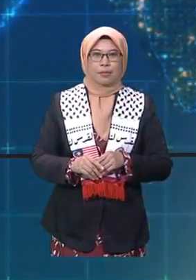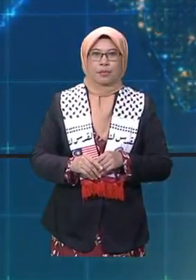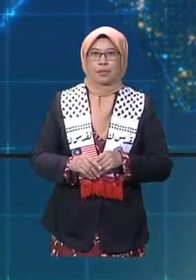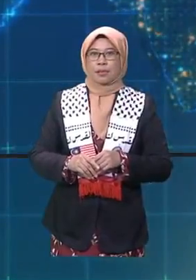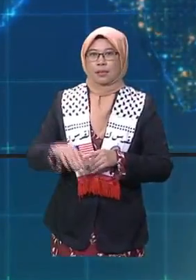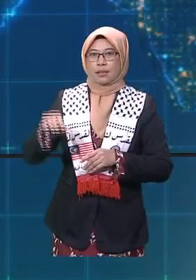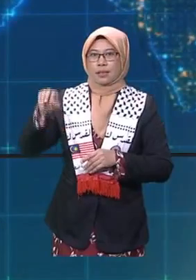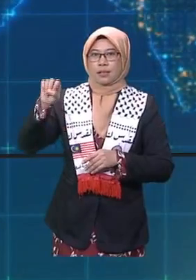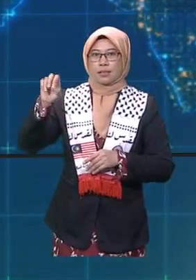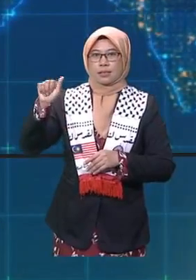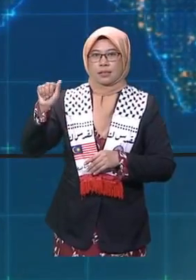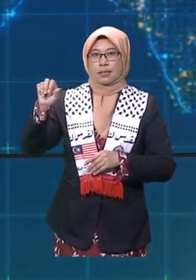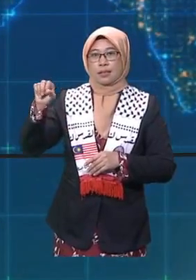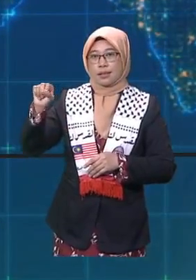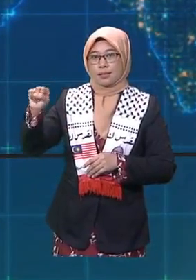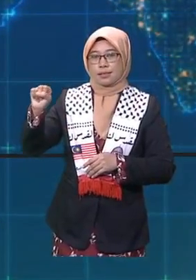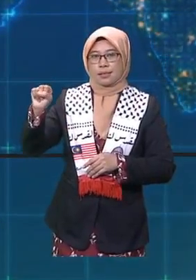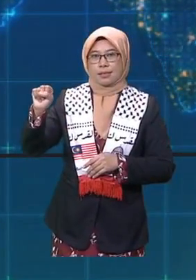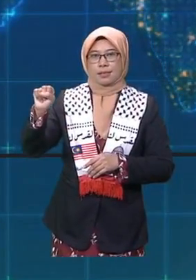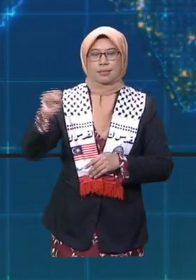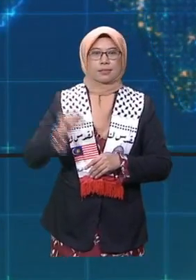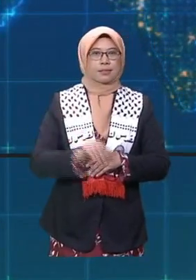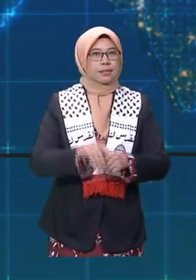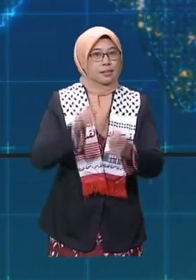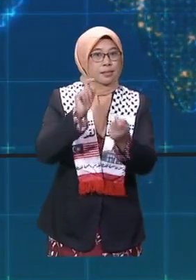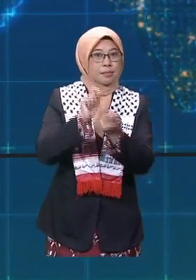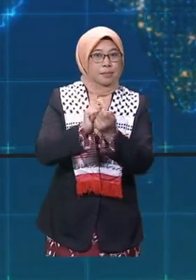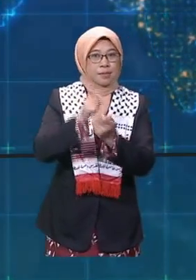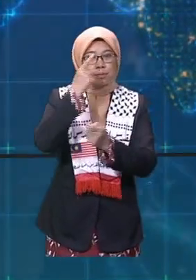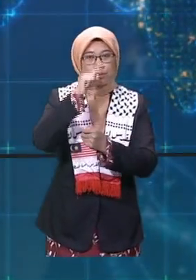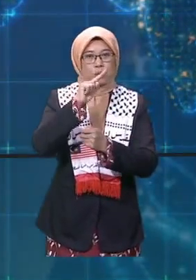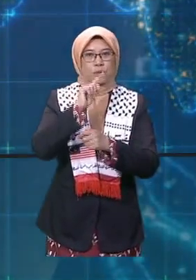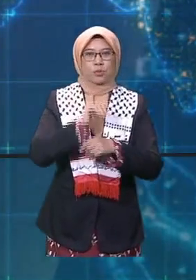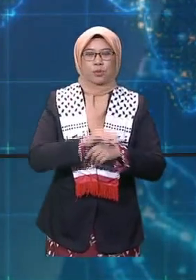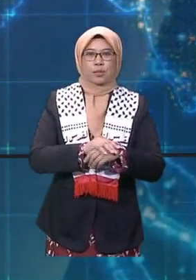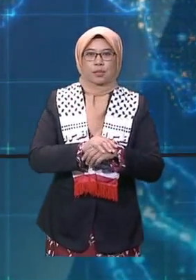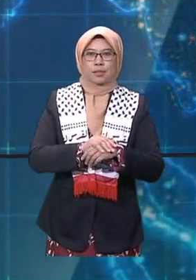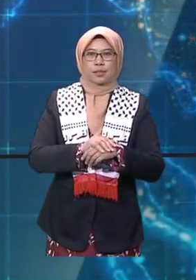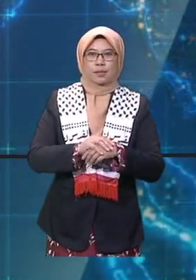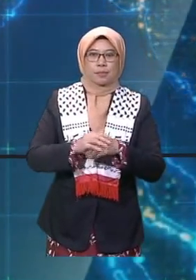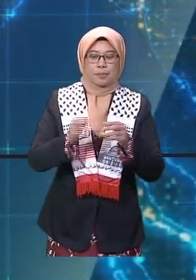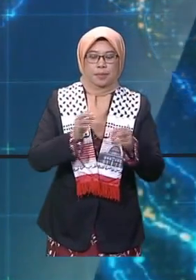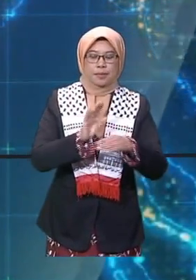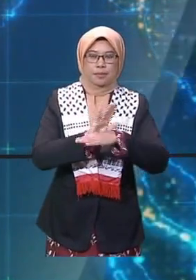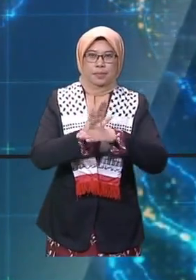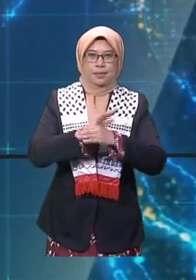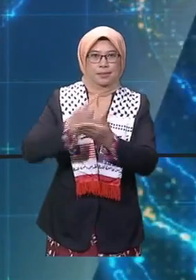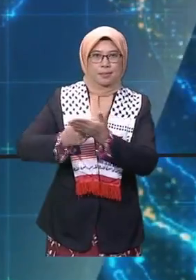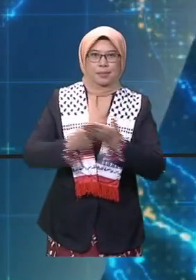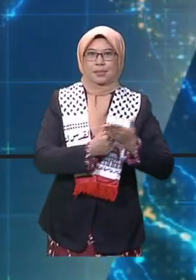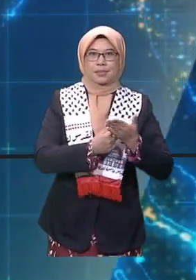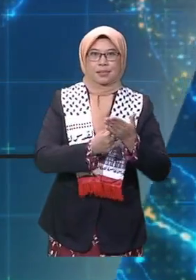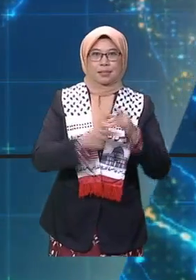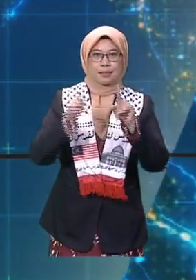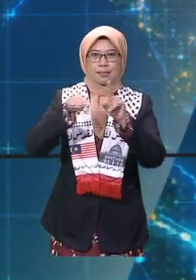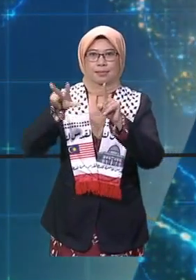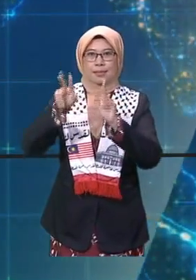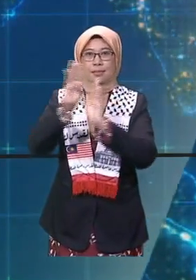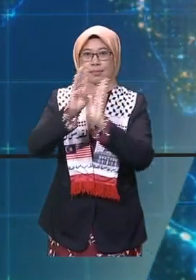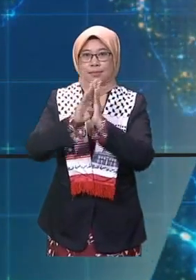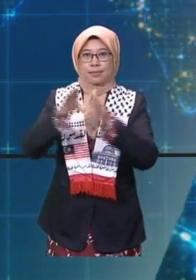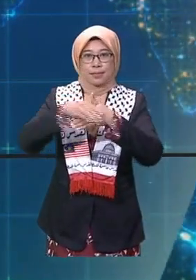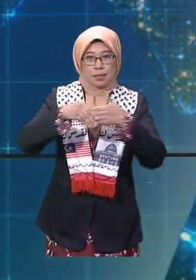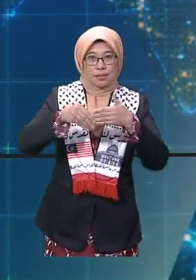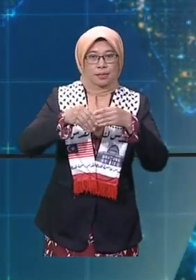Port Selangor Aviation Show SAS berada di landasan yang tepat mencecah nilai urus niaga kepada 1.3